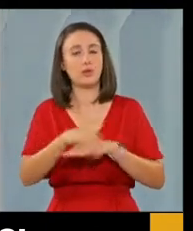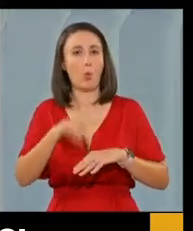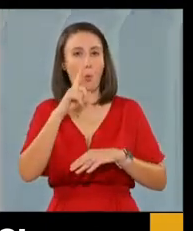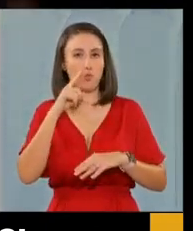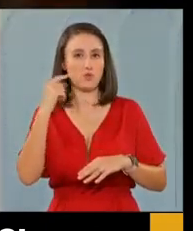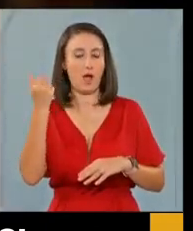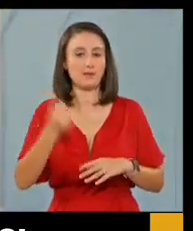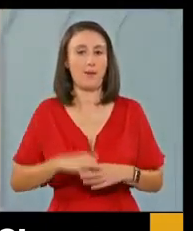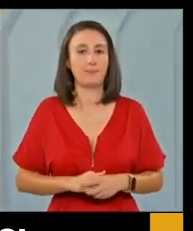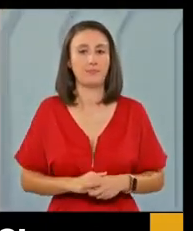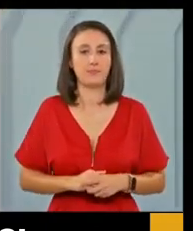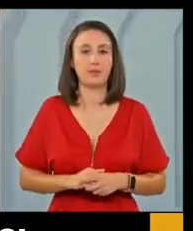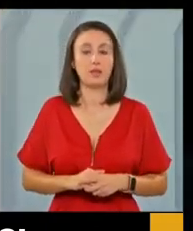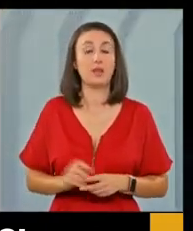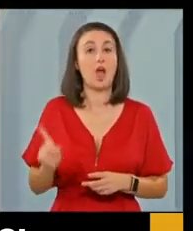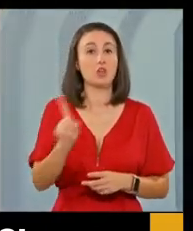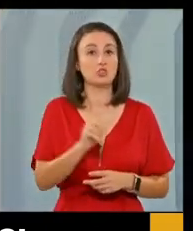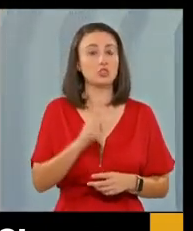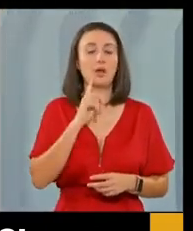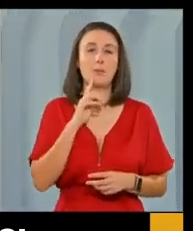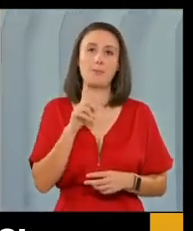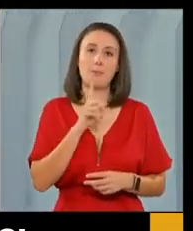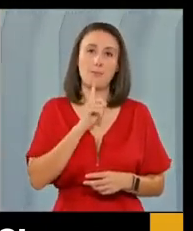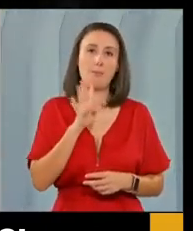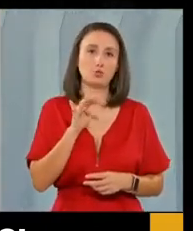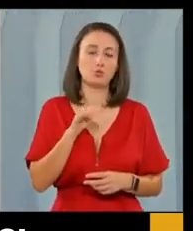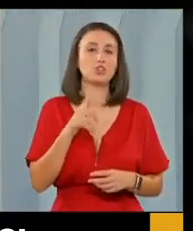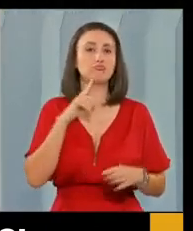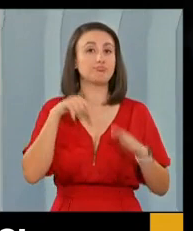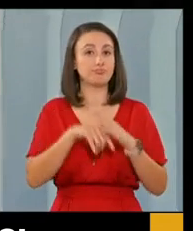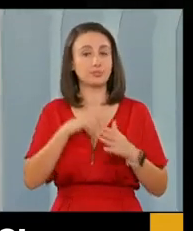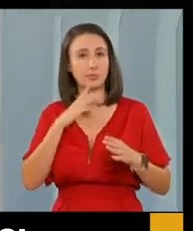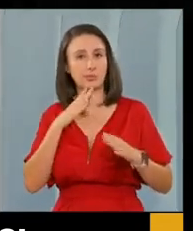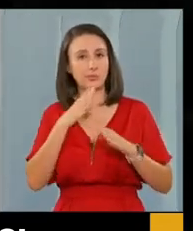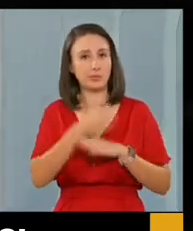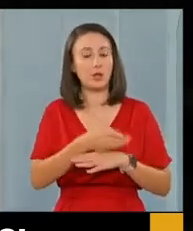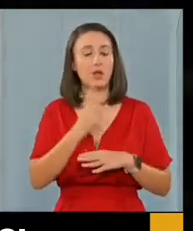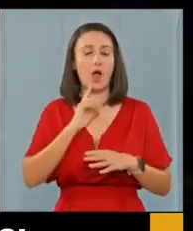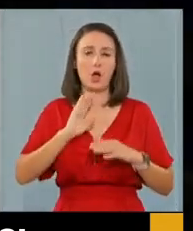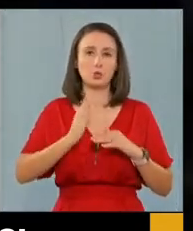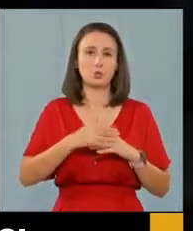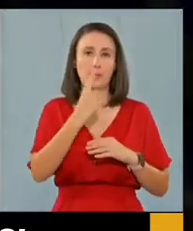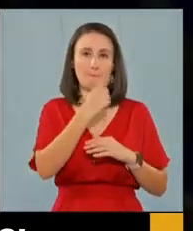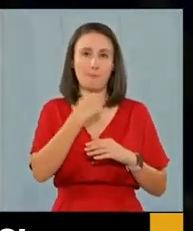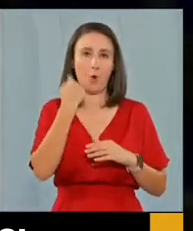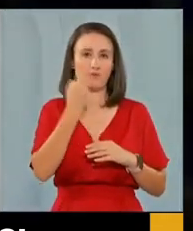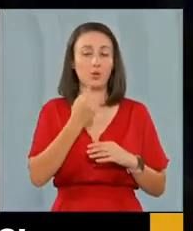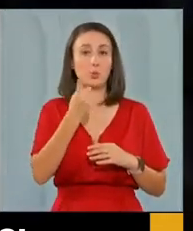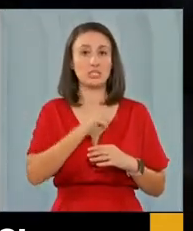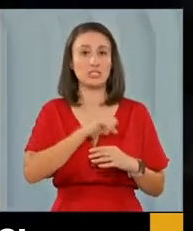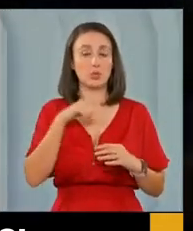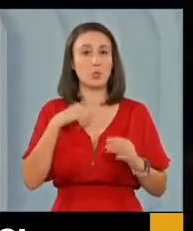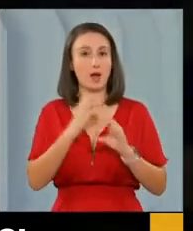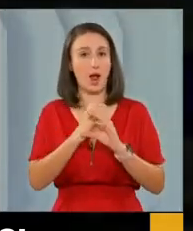în mod fraudulos Dintre aceștia nu mai puțin de 40 de migranți au înghesuit ascunși printre profile de aluminiu pentru un singur